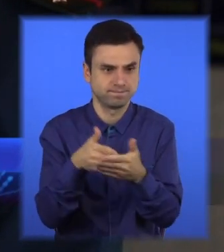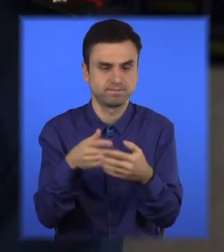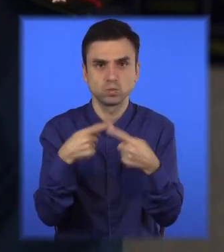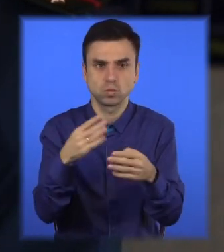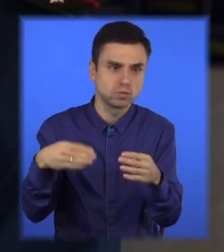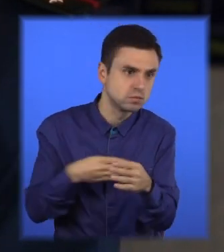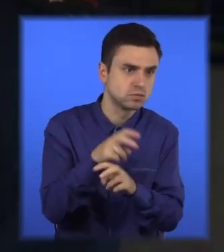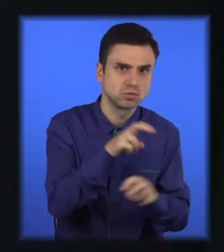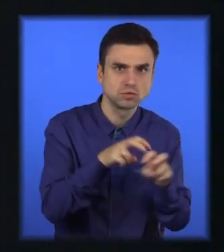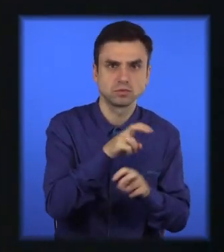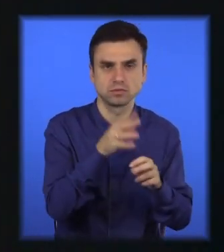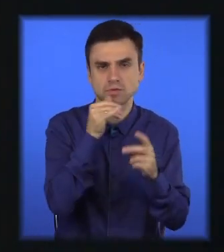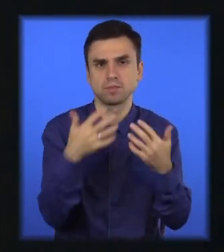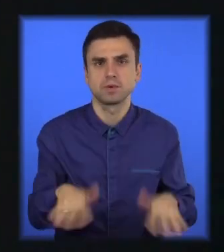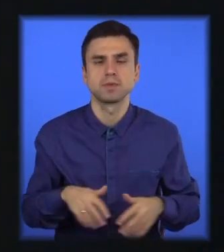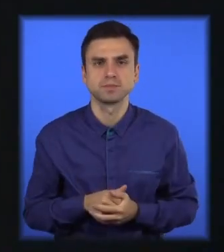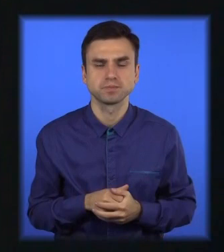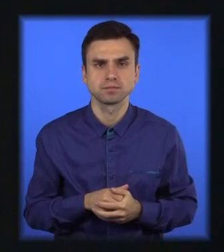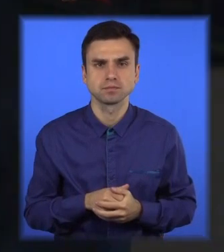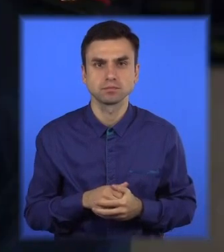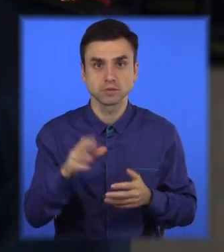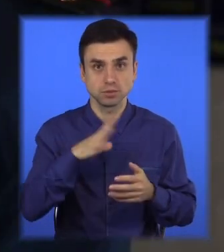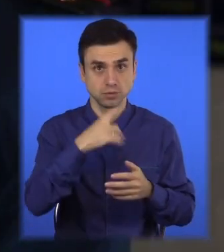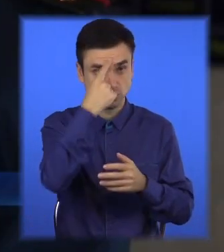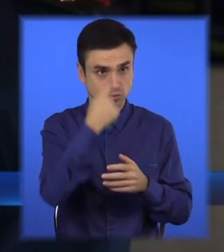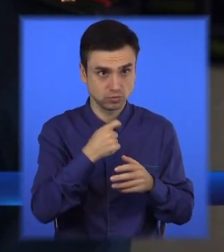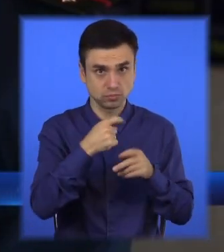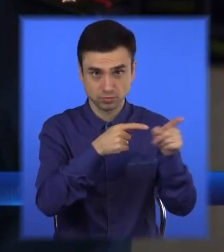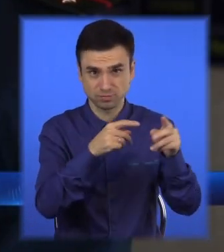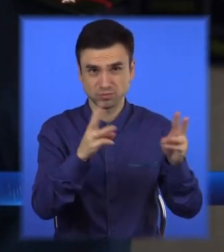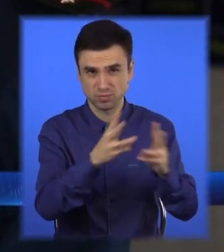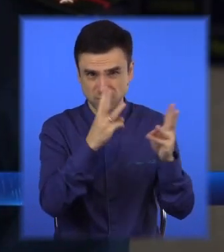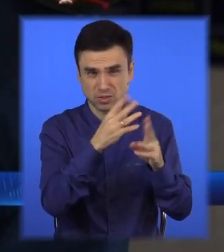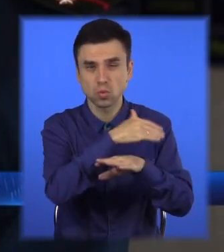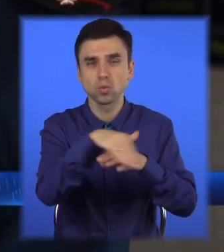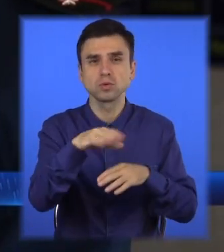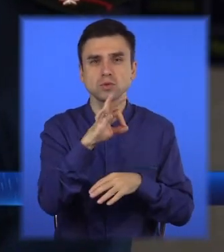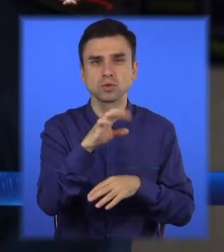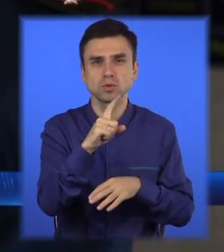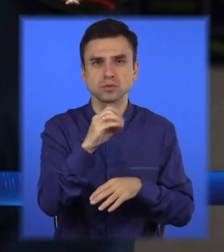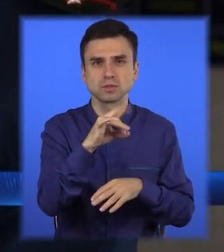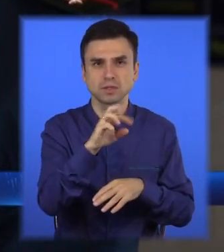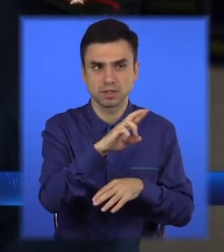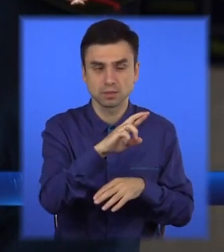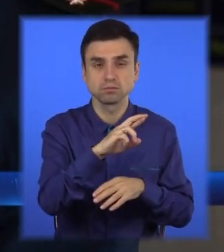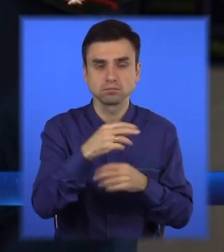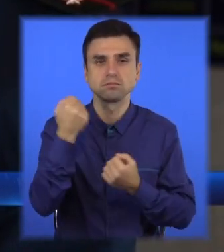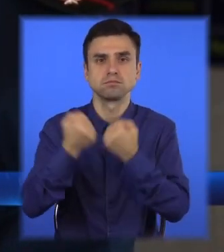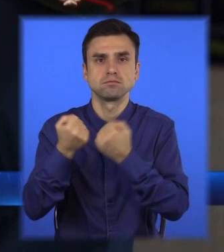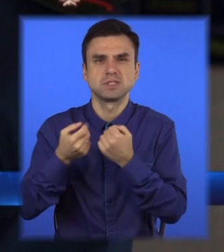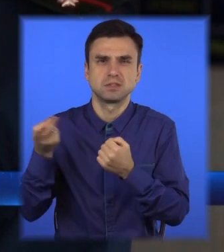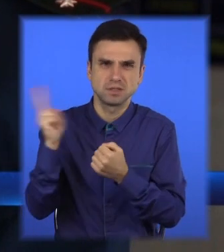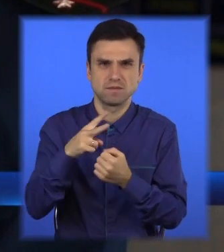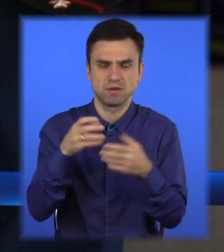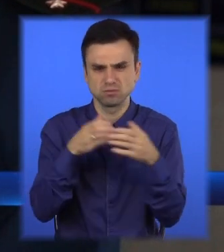будинку по вулиці Озерній. Моя адреса була направлена по одному відділенню 14 та 26 державних пожежно-рятувальних частин на